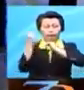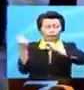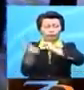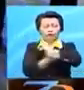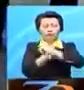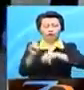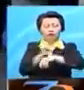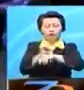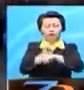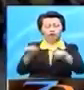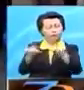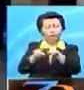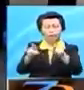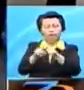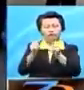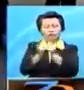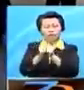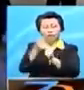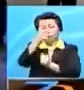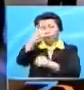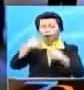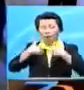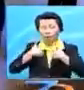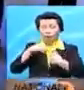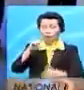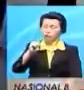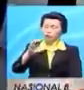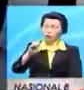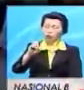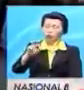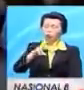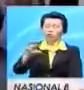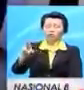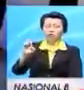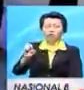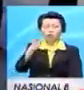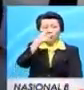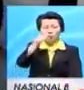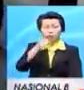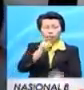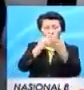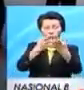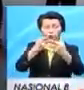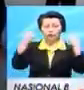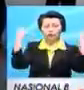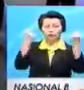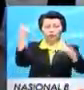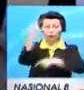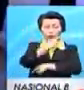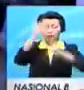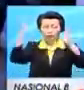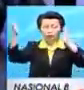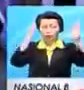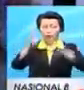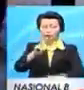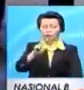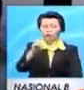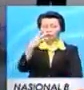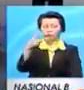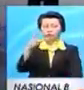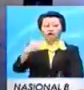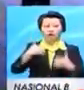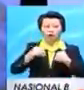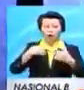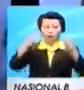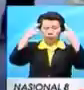laju iaitu SKOR terletak di Bintulu. Untuk mengetahui lebih lanjut bagi sambutan Hari Malaysia 2016, kita akan bersama dengan